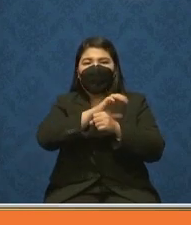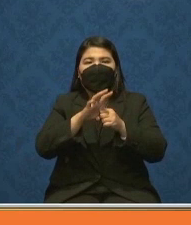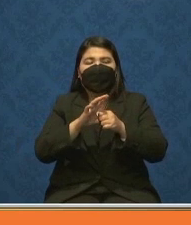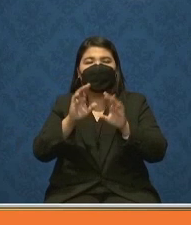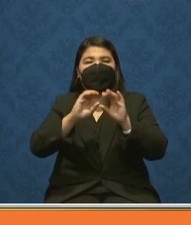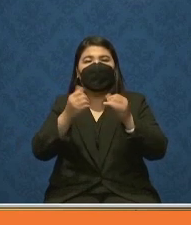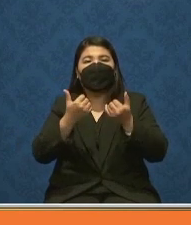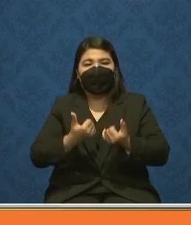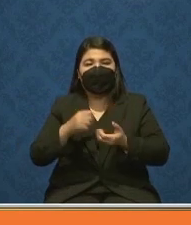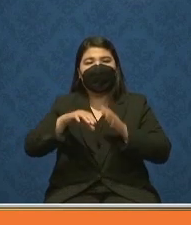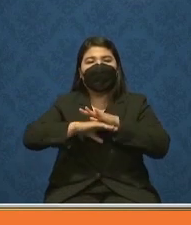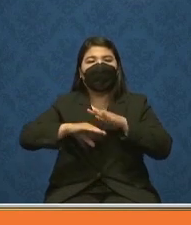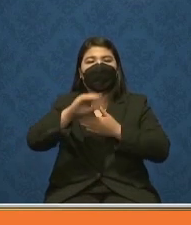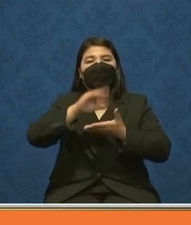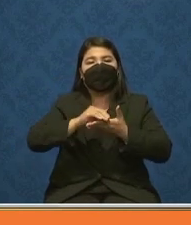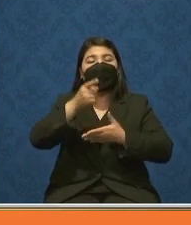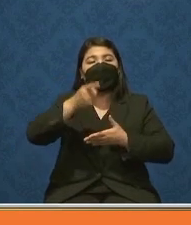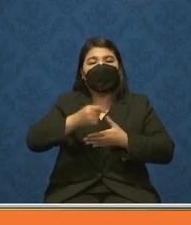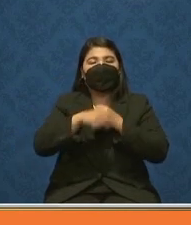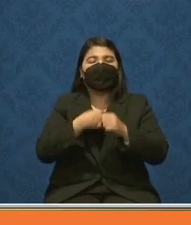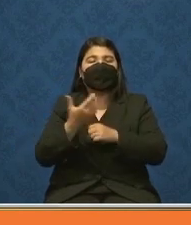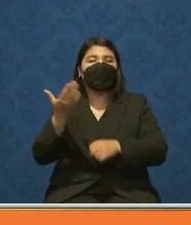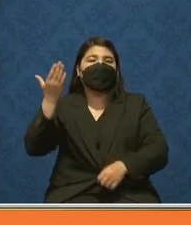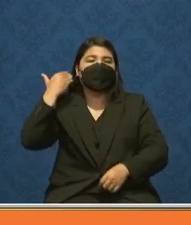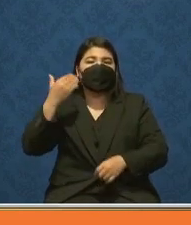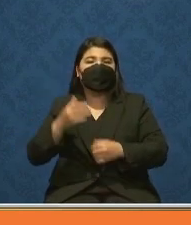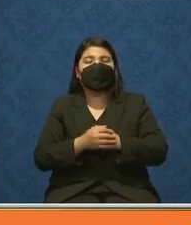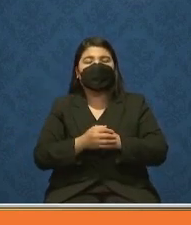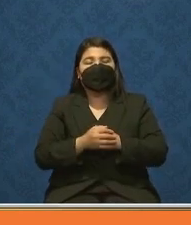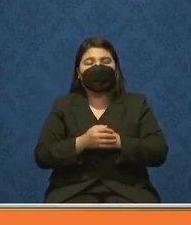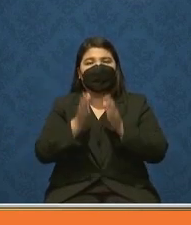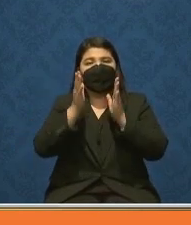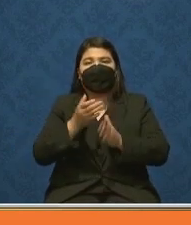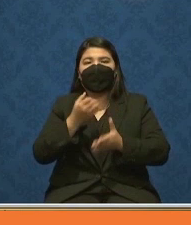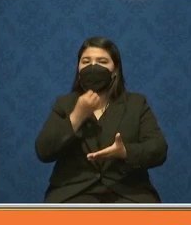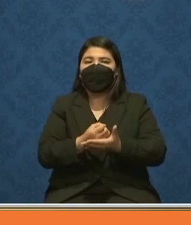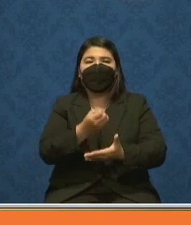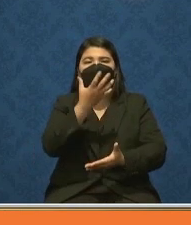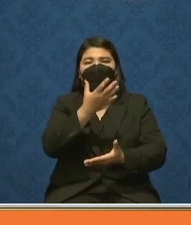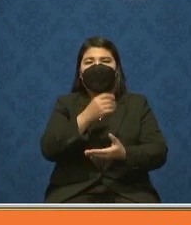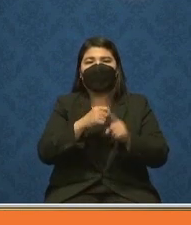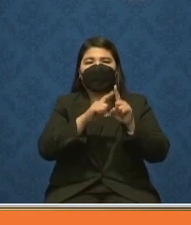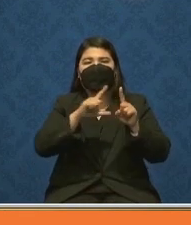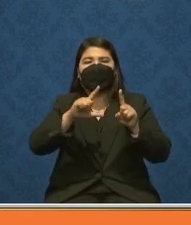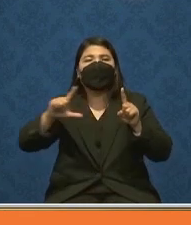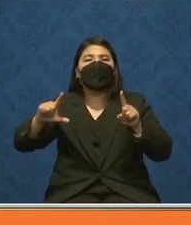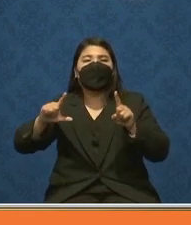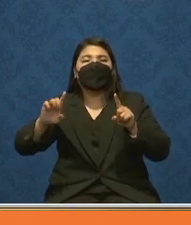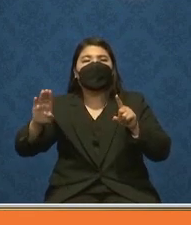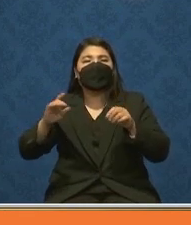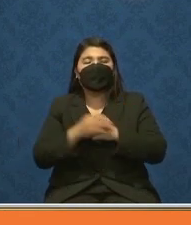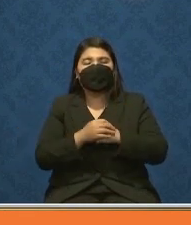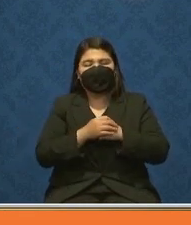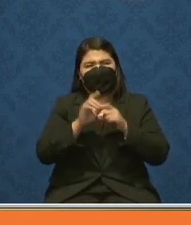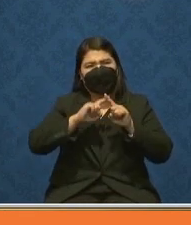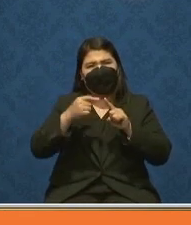นผมเอาข้อมูลจริงมาอภิปรายครับปีที่แล้วเนี่ยอภิมหาเศรษฐีไทย50รายแรกรวยขึ้น1ล้านล้านบ